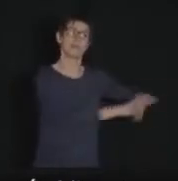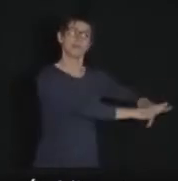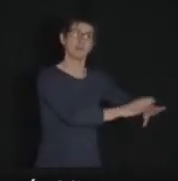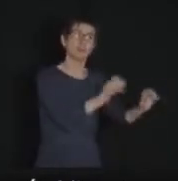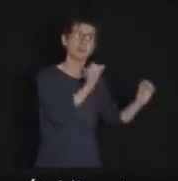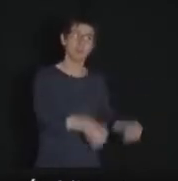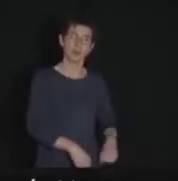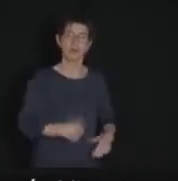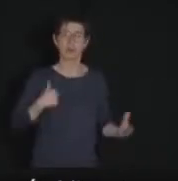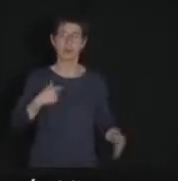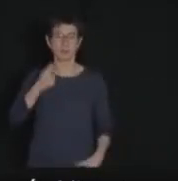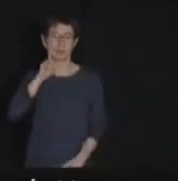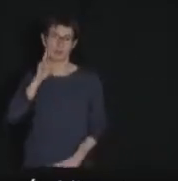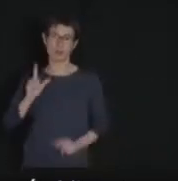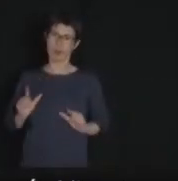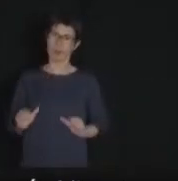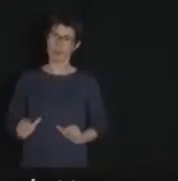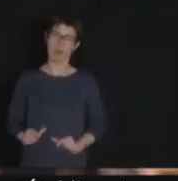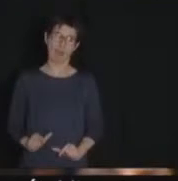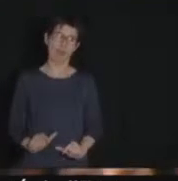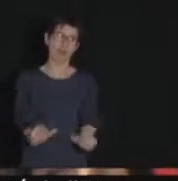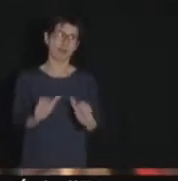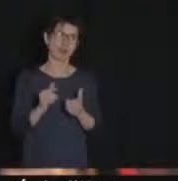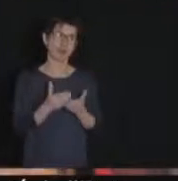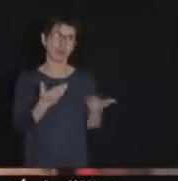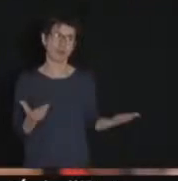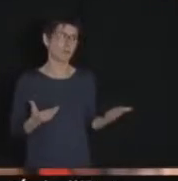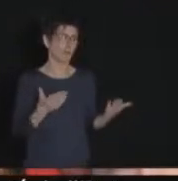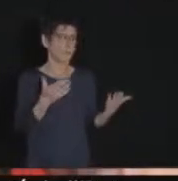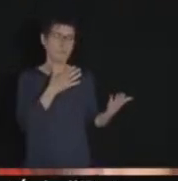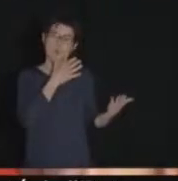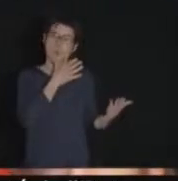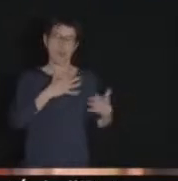car nous ne laisserons pas Microsoft bourrer la tête de nos gosses.